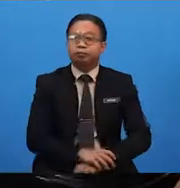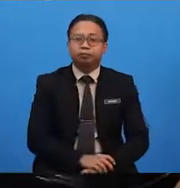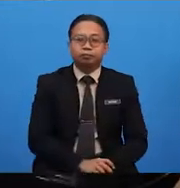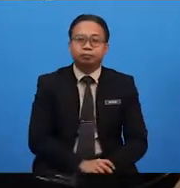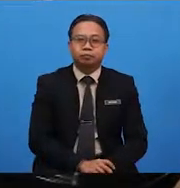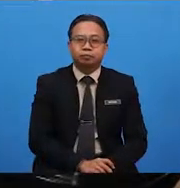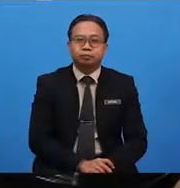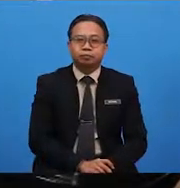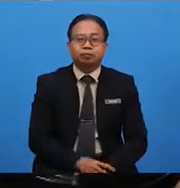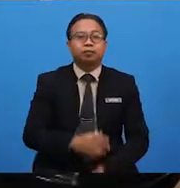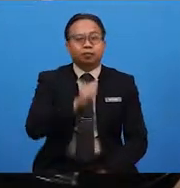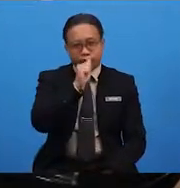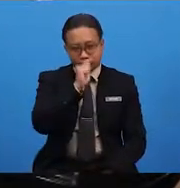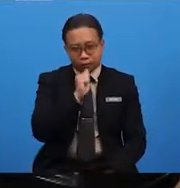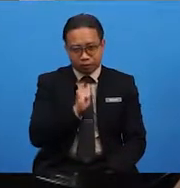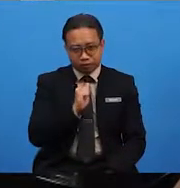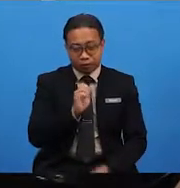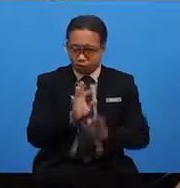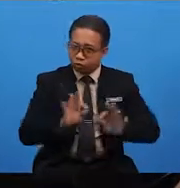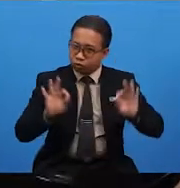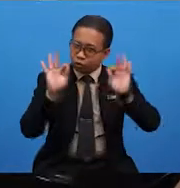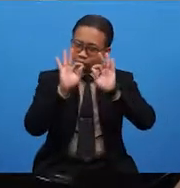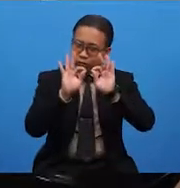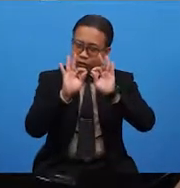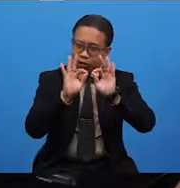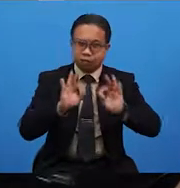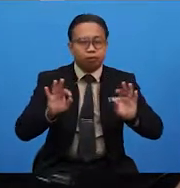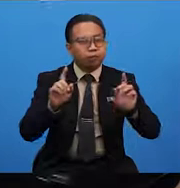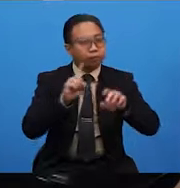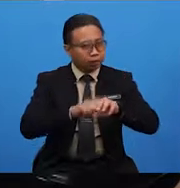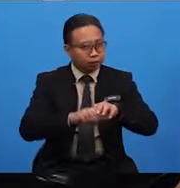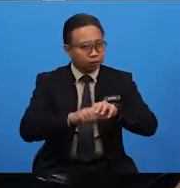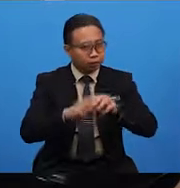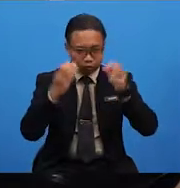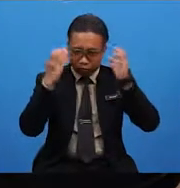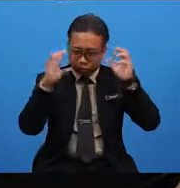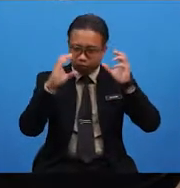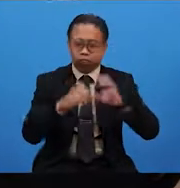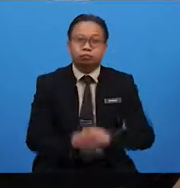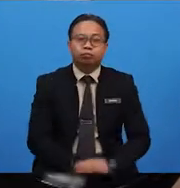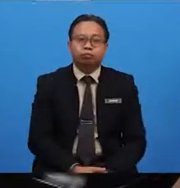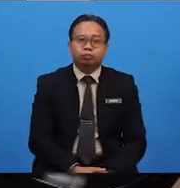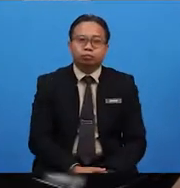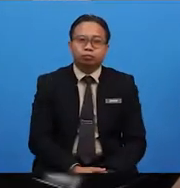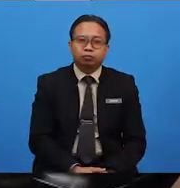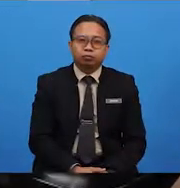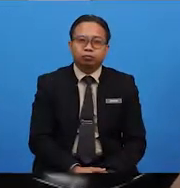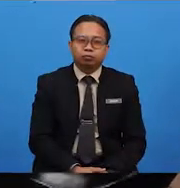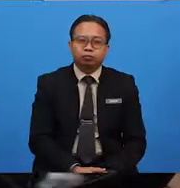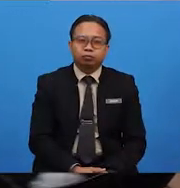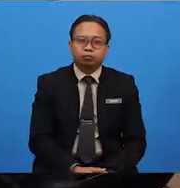Indonesia tenang kita pada card ya apa Masalah sebenarnya nih nih